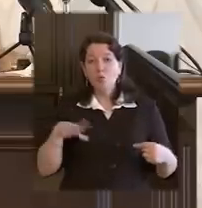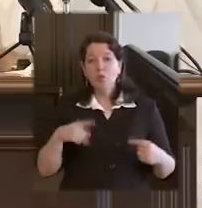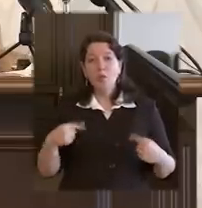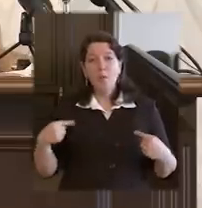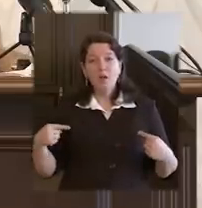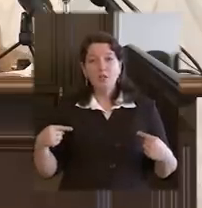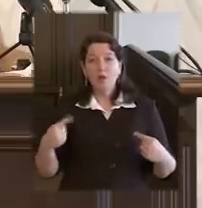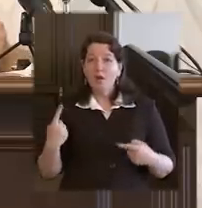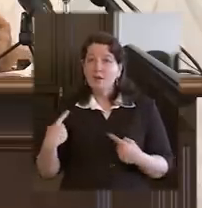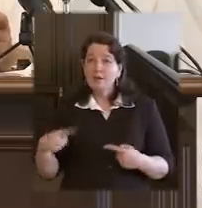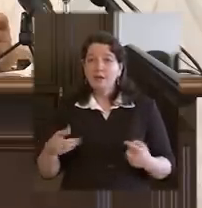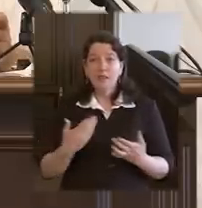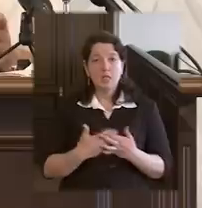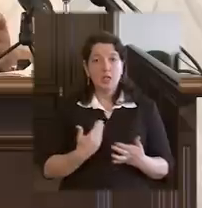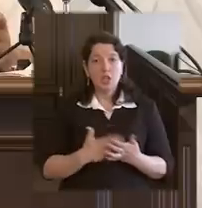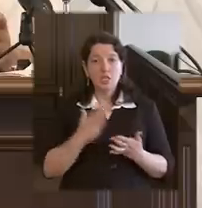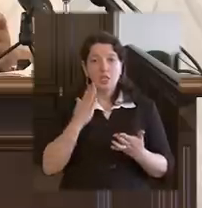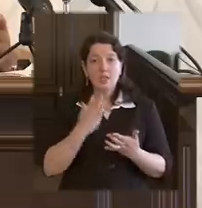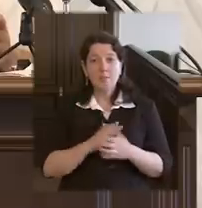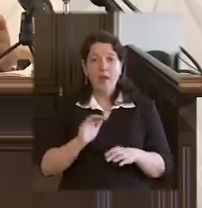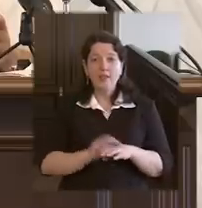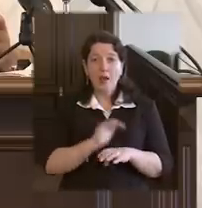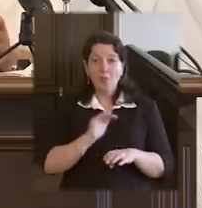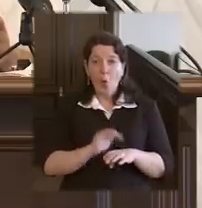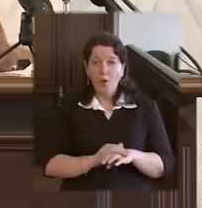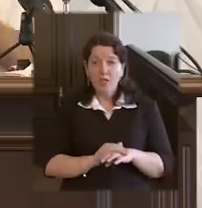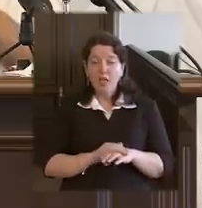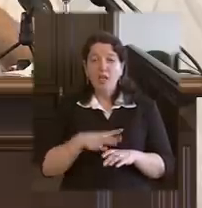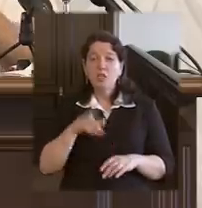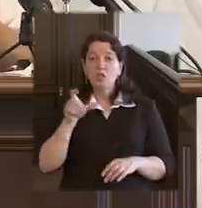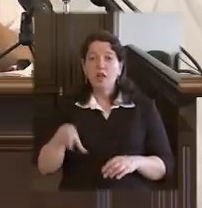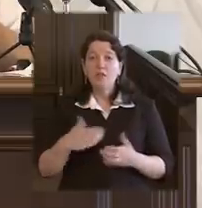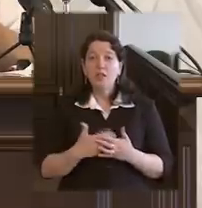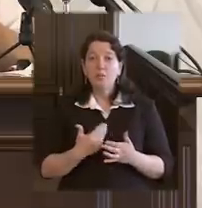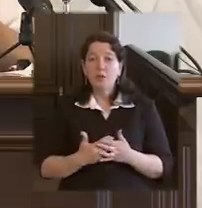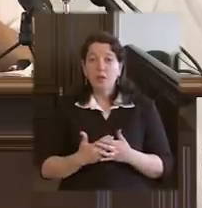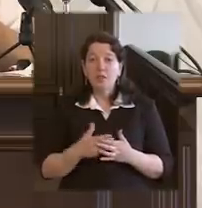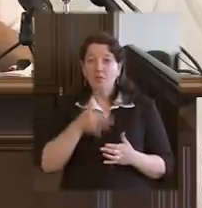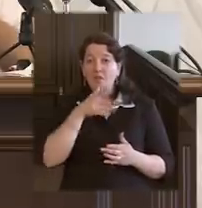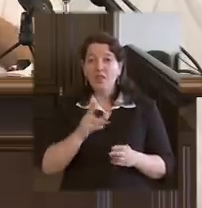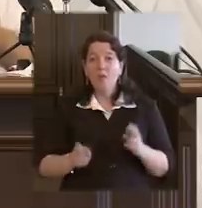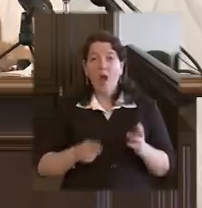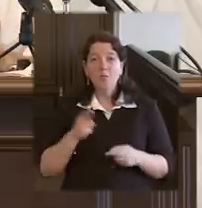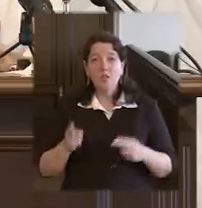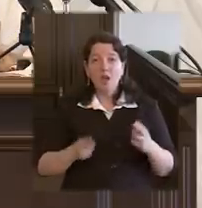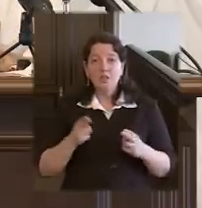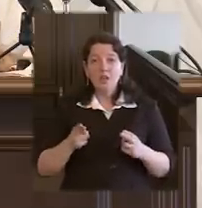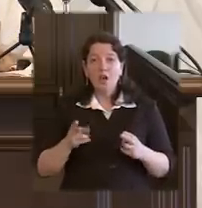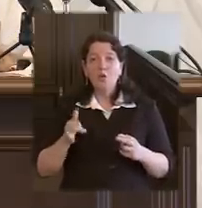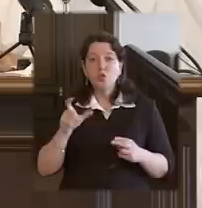Можно очень по-разному, разные формы имеет. У человека постоянно приходится говорить: аппендицит.